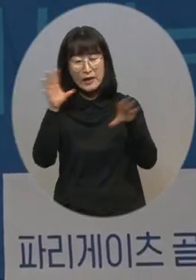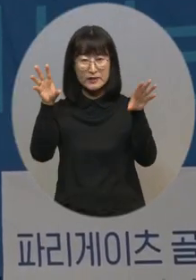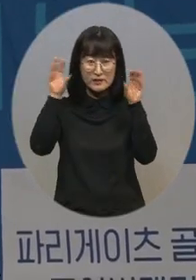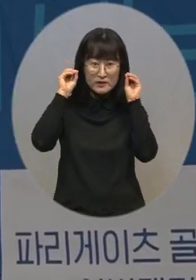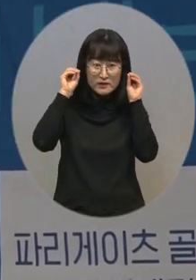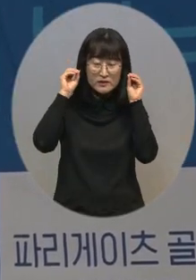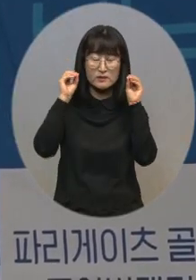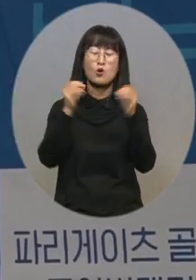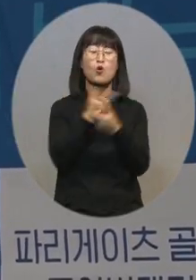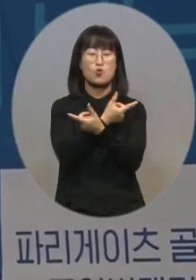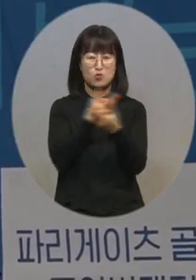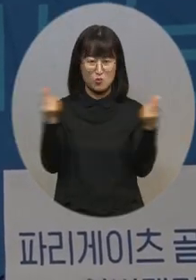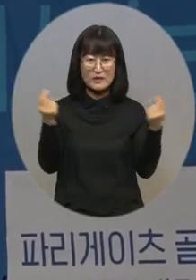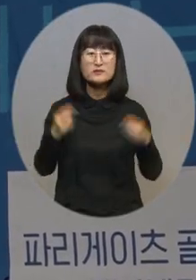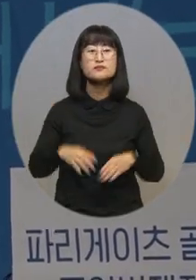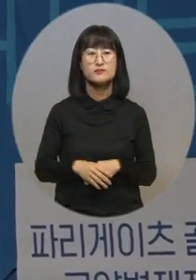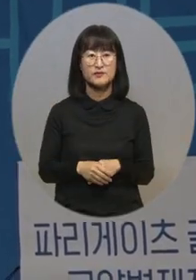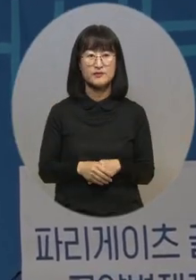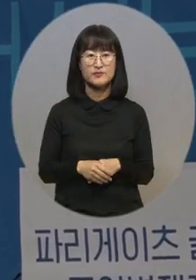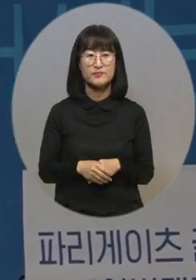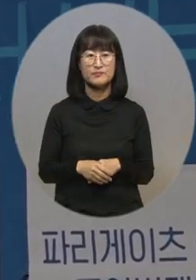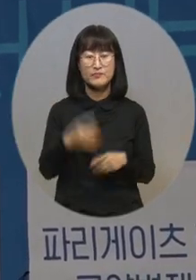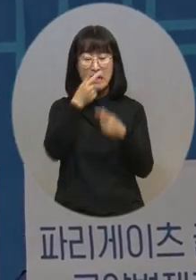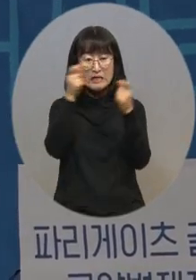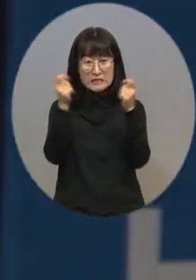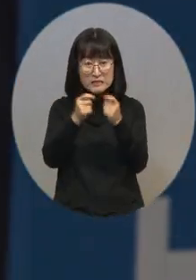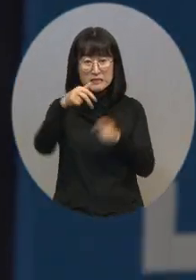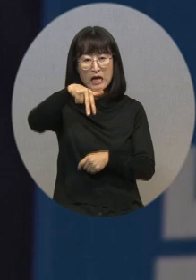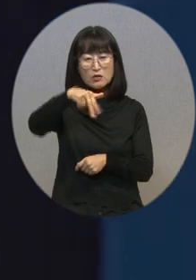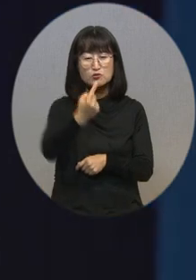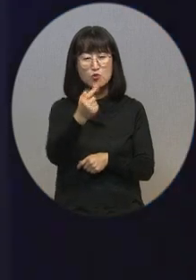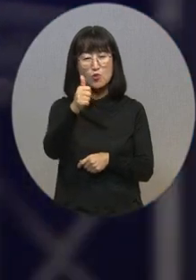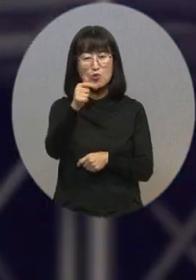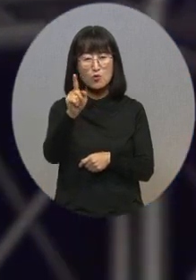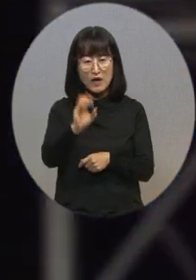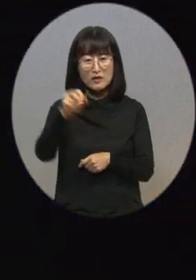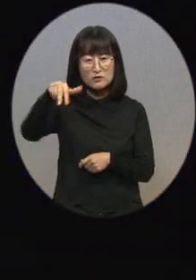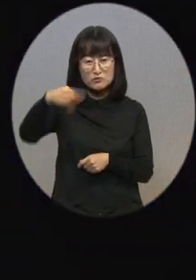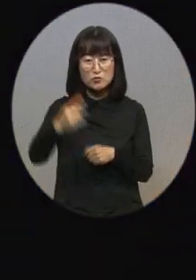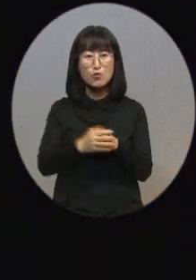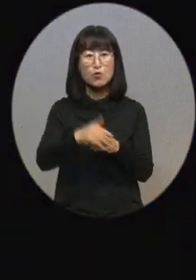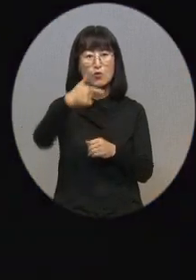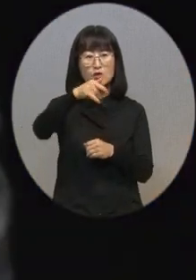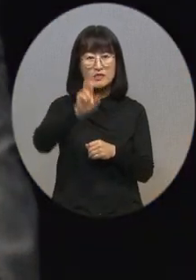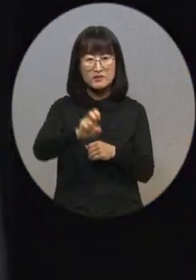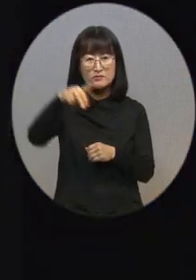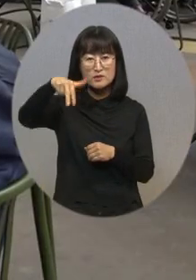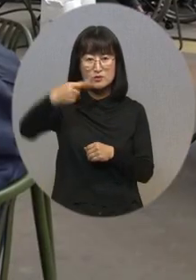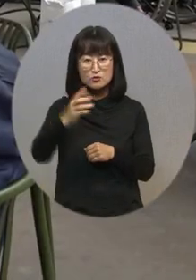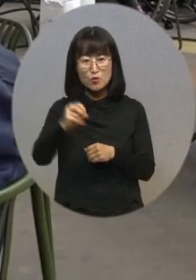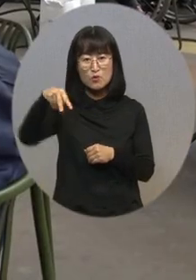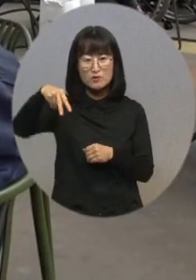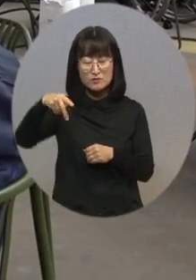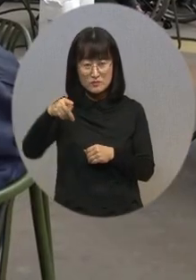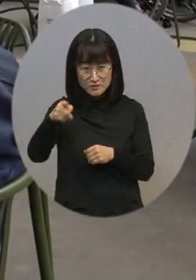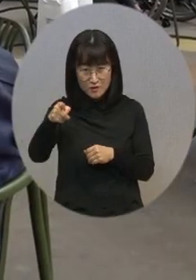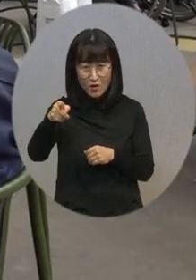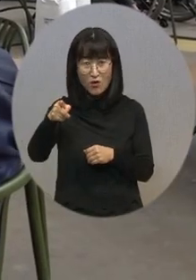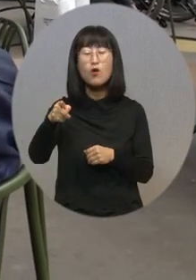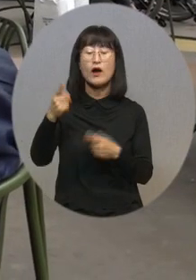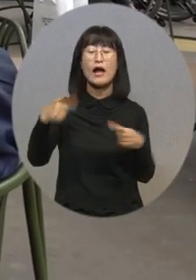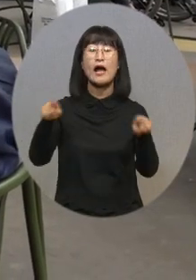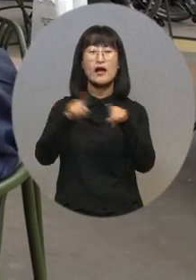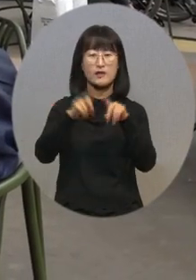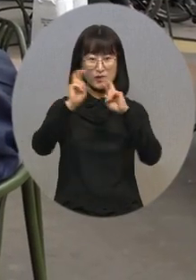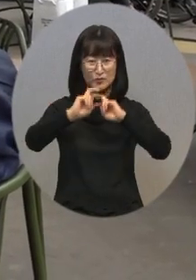가수 김장훈뿐만 아니라 그의 절친 가수인 조항조, 김종서도 공연 취지에 공감해 축하 무대로 의미를